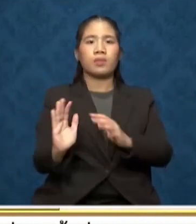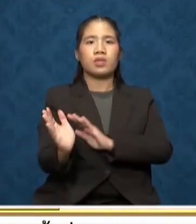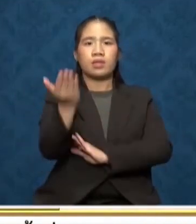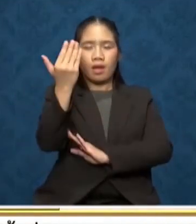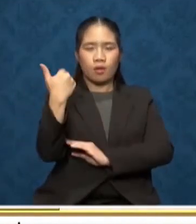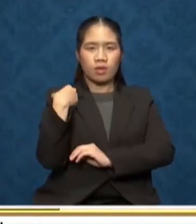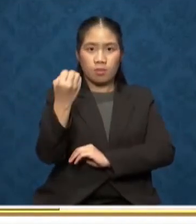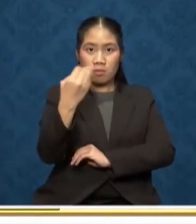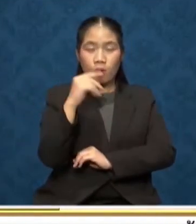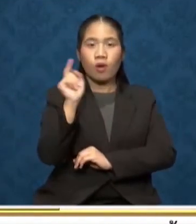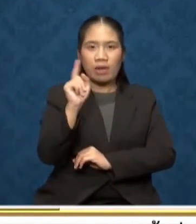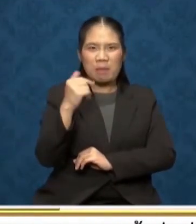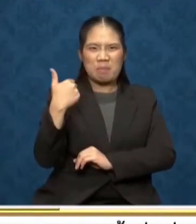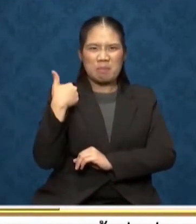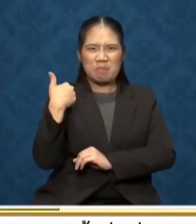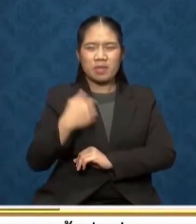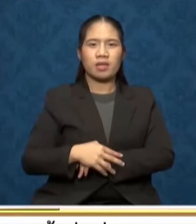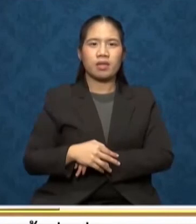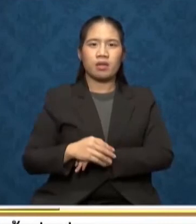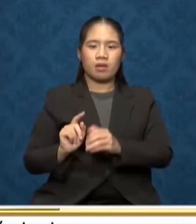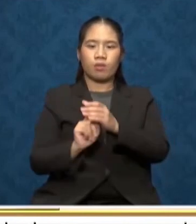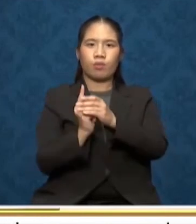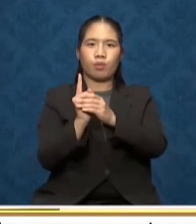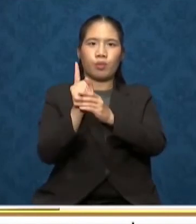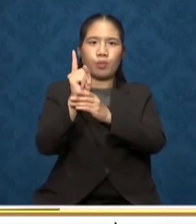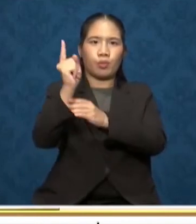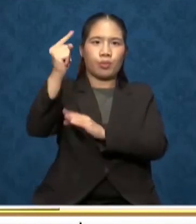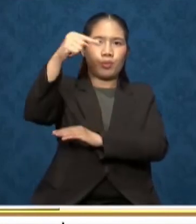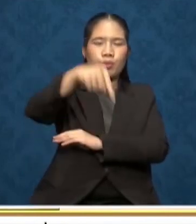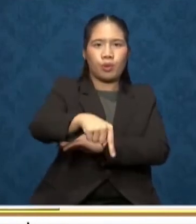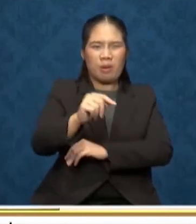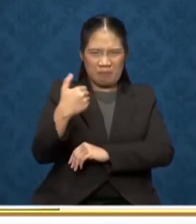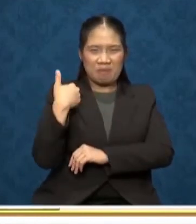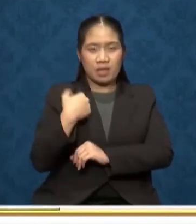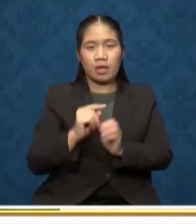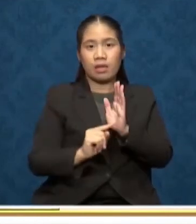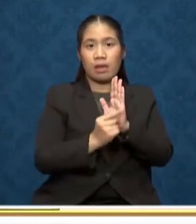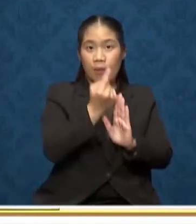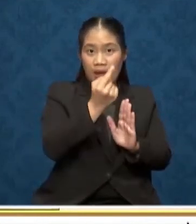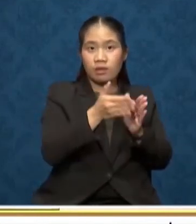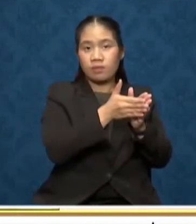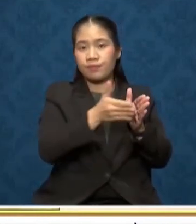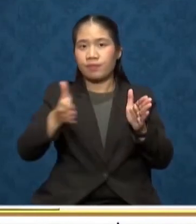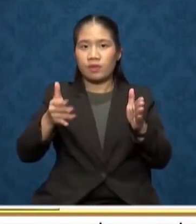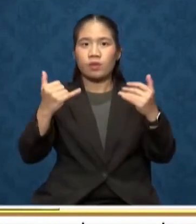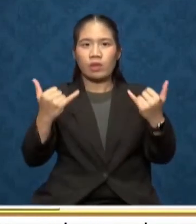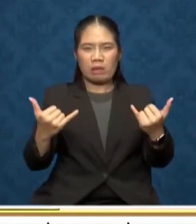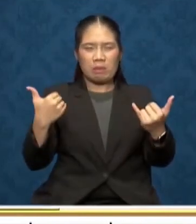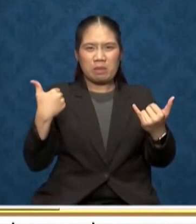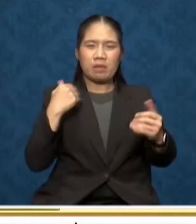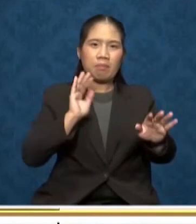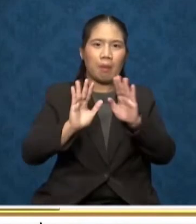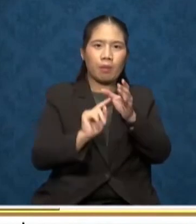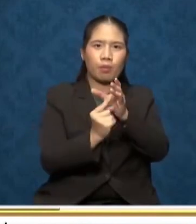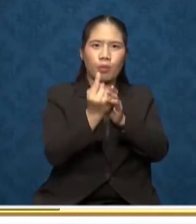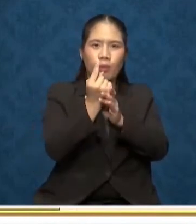ว่า ยมีการยิงจะรวดกันอยู่ใน Israelซึ่งนับตั้แหะวแรกจถวนนี้ มมากกวา 4,000 ลูกแล้